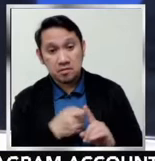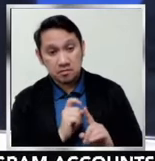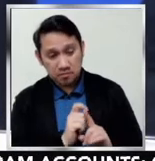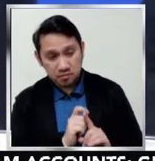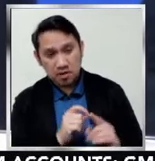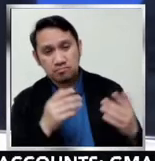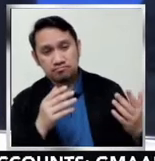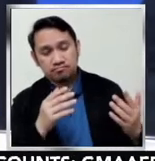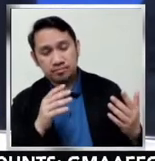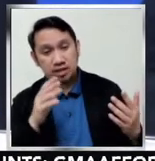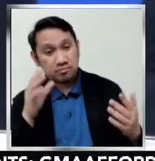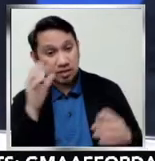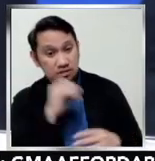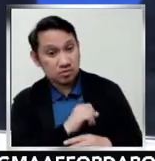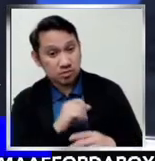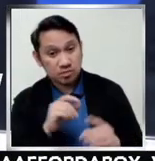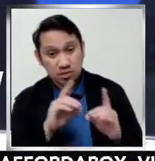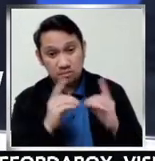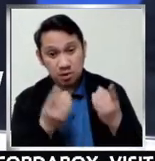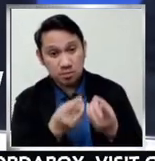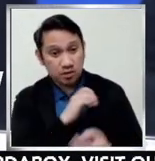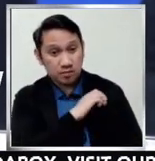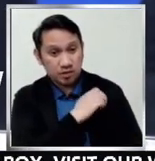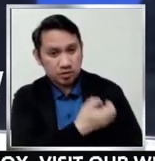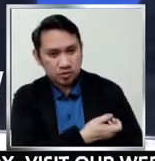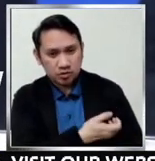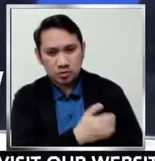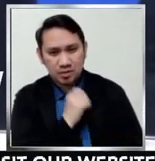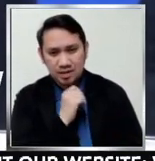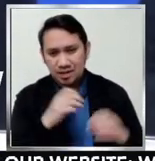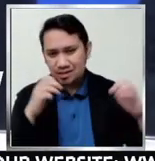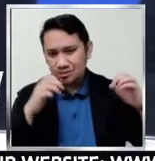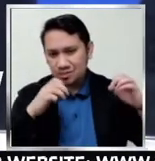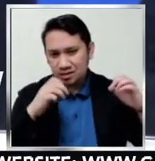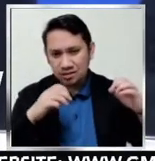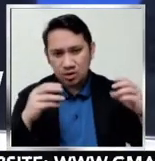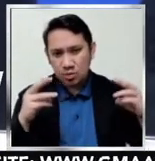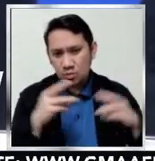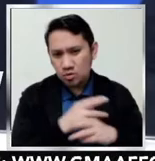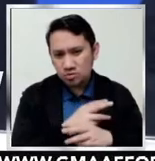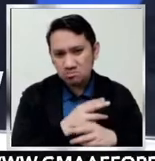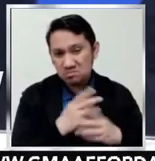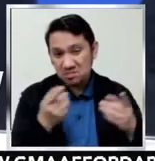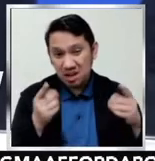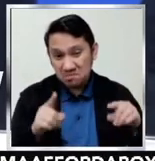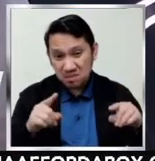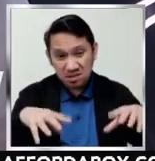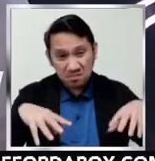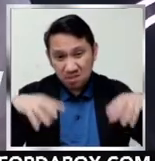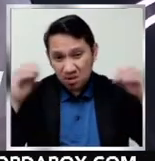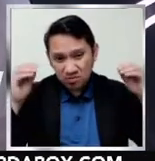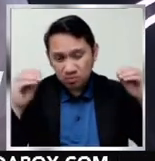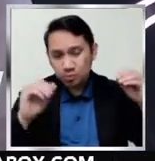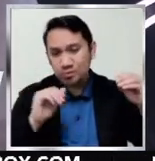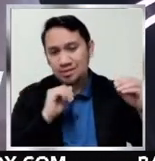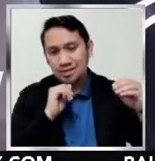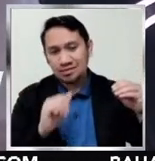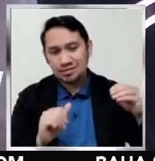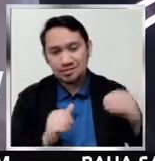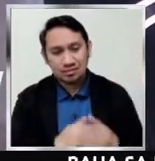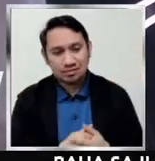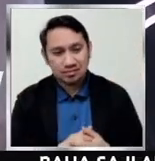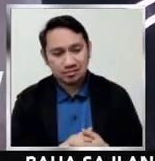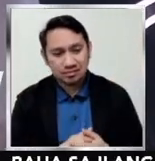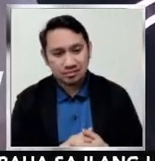naman tayong aasahang malala o yung mga brownouts na mangyayari during the El Nino. Sa pie